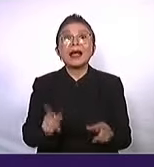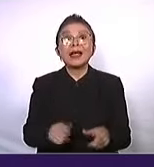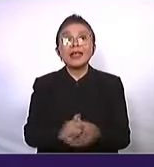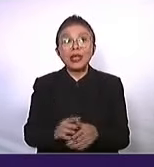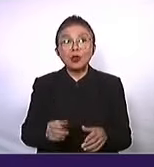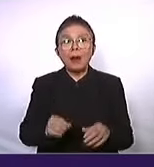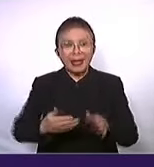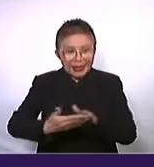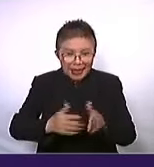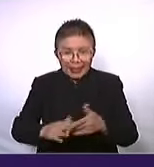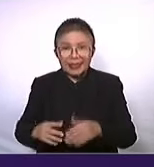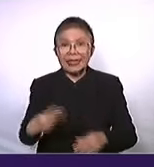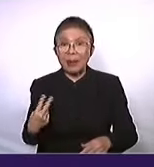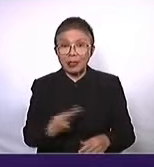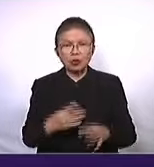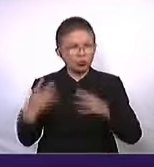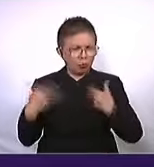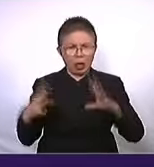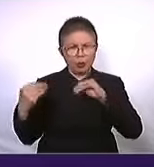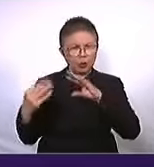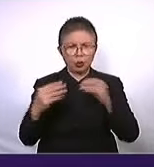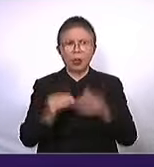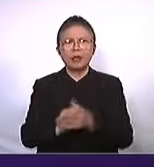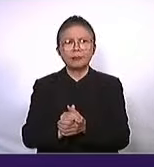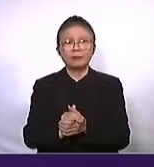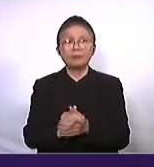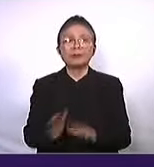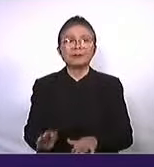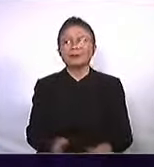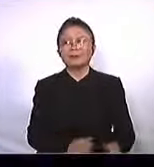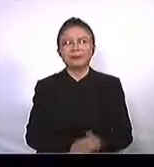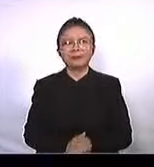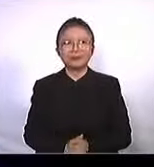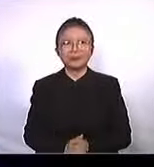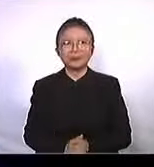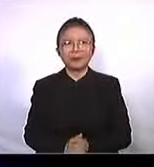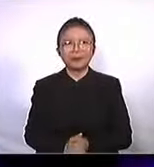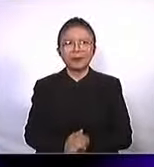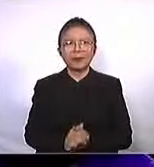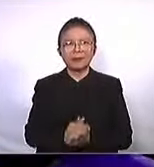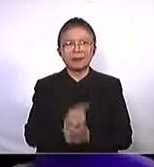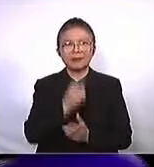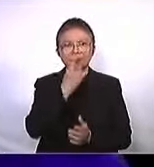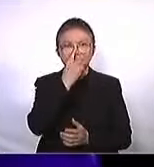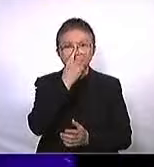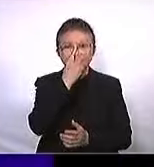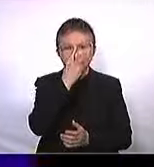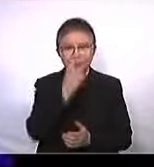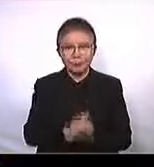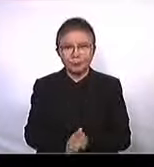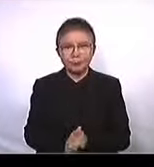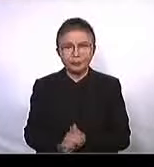bagian strategi yang sudah kami diskusikan dan selesai. Terima kasih Pak Mahfud.